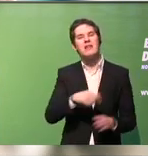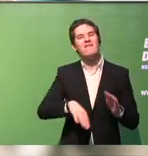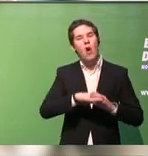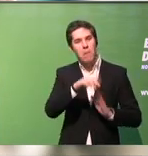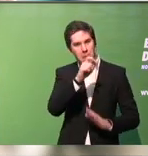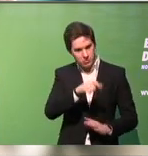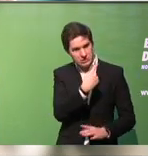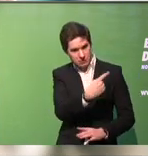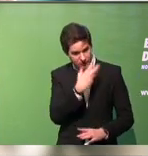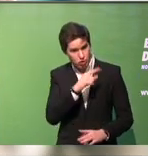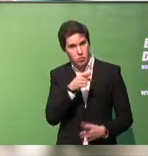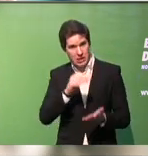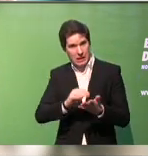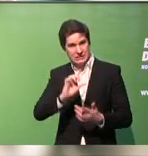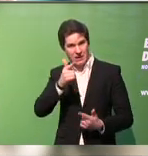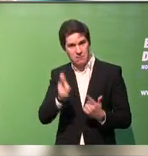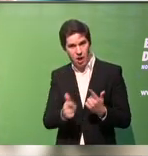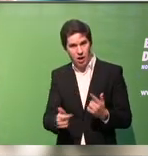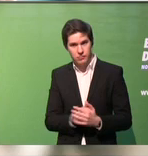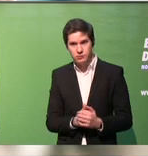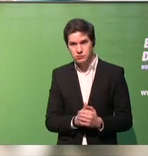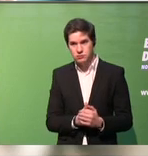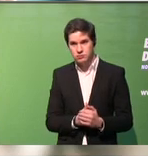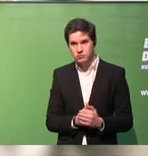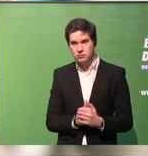zweiten Wahlgang nochmal antreten?